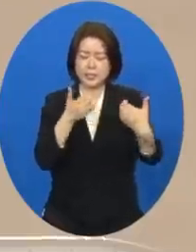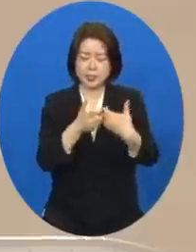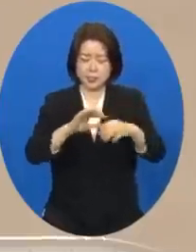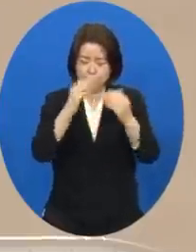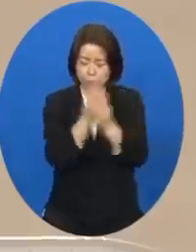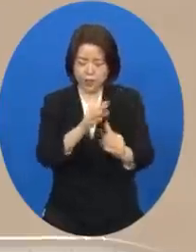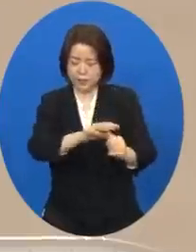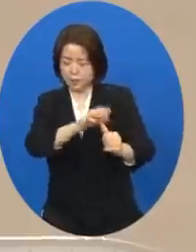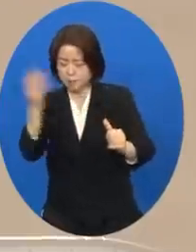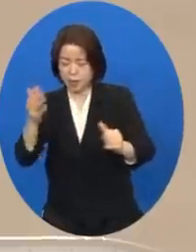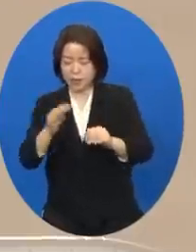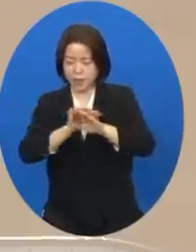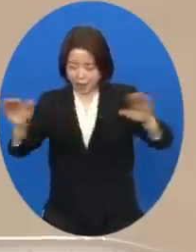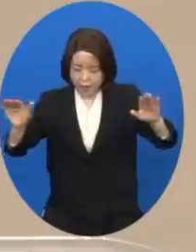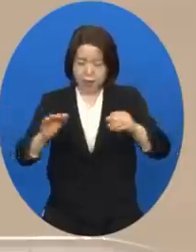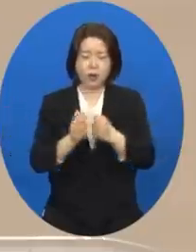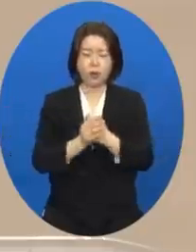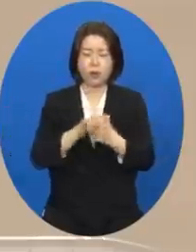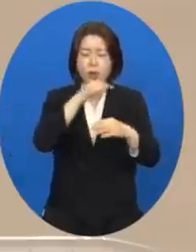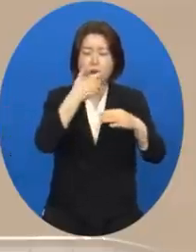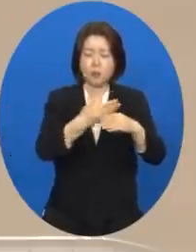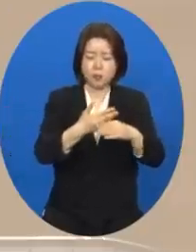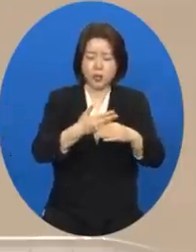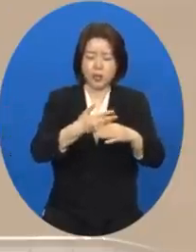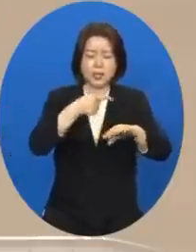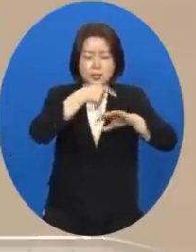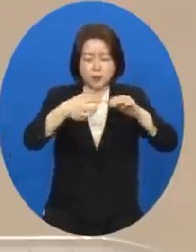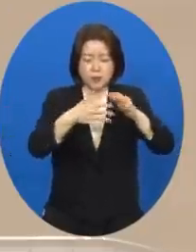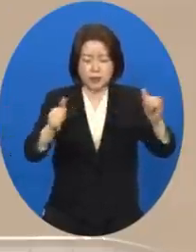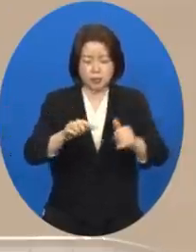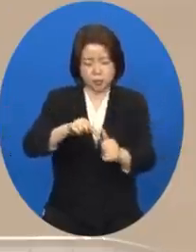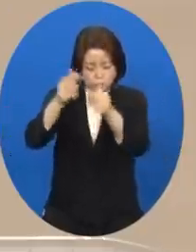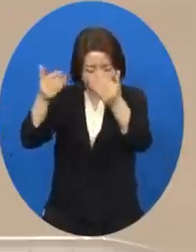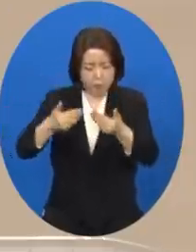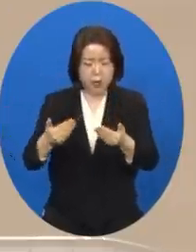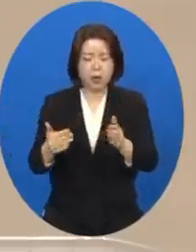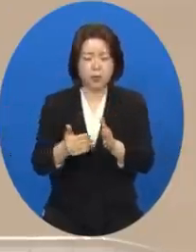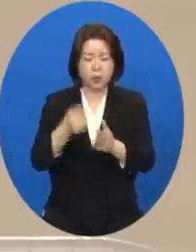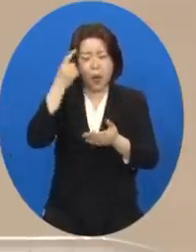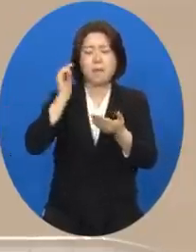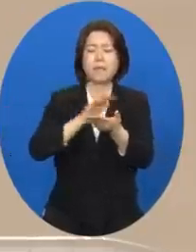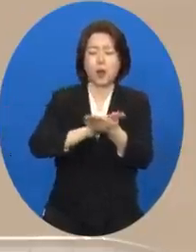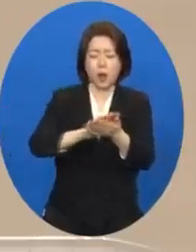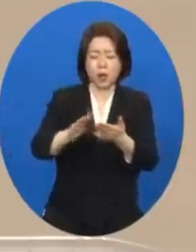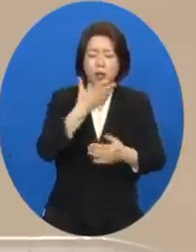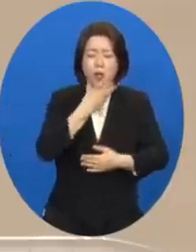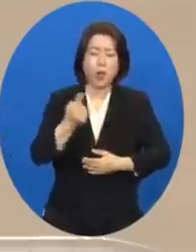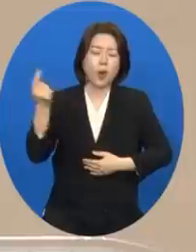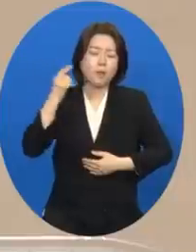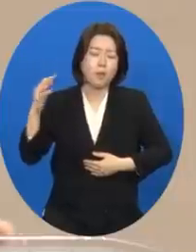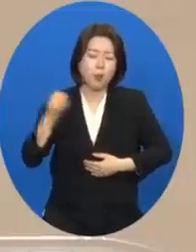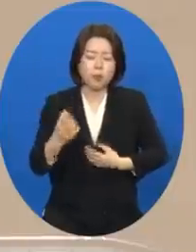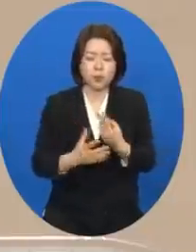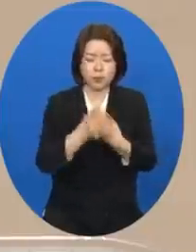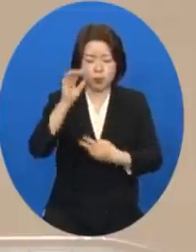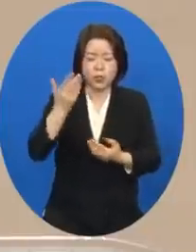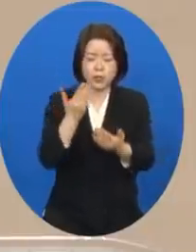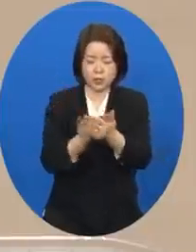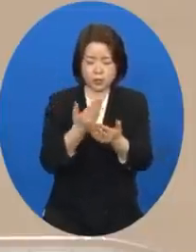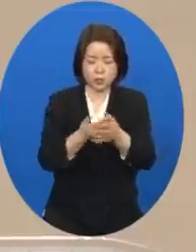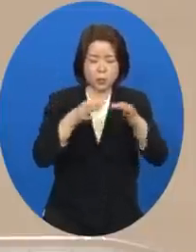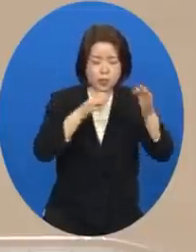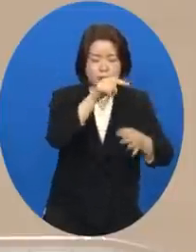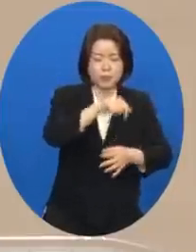벗어나고 북한의 동포들도 구원받고 평화롭게 복음으로 통일되게 하시고 김 국기